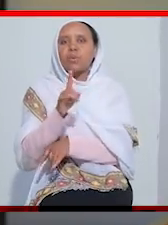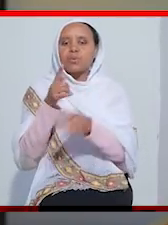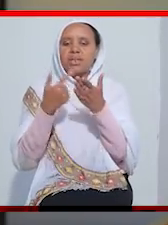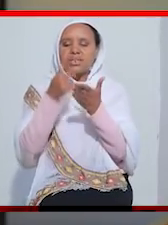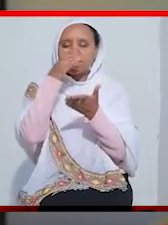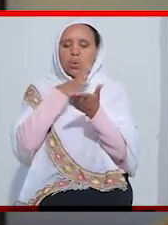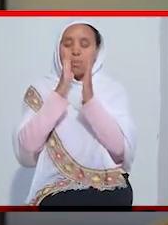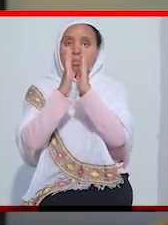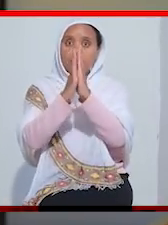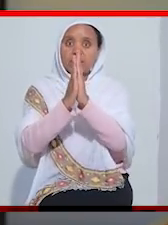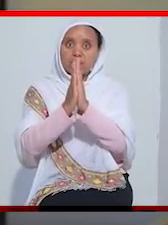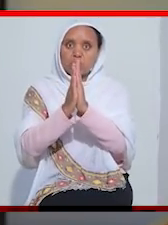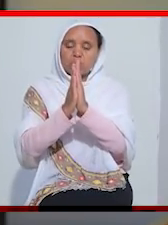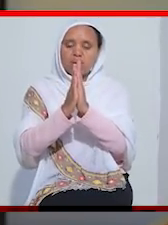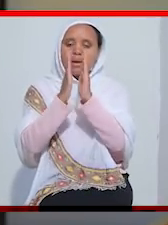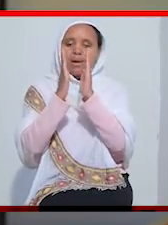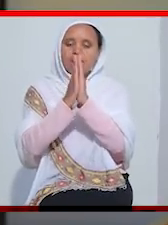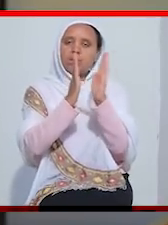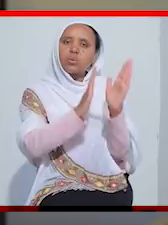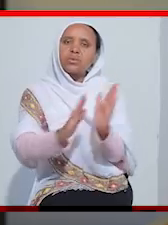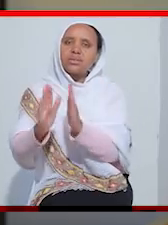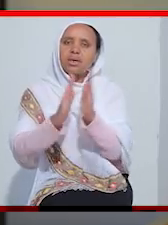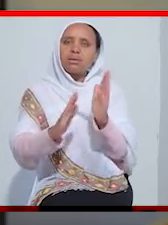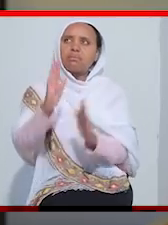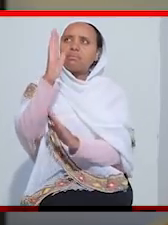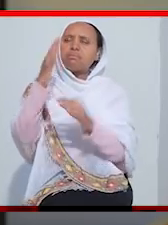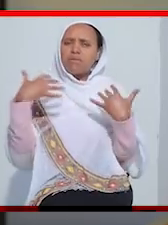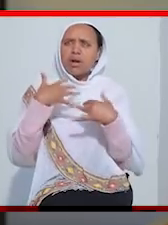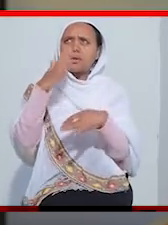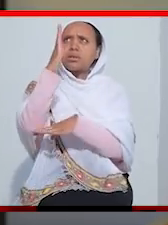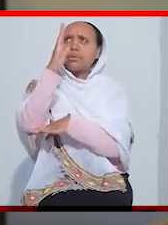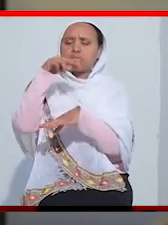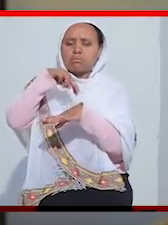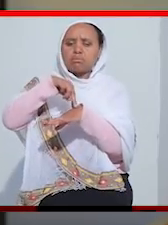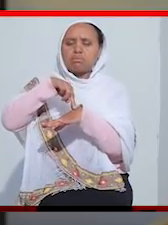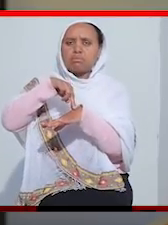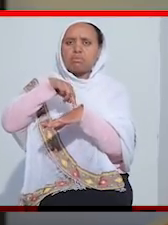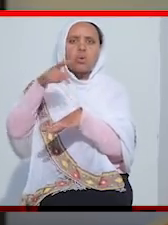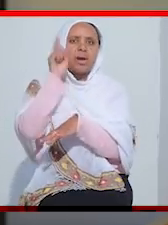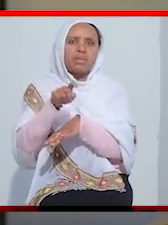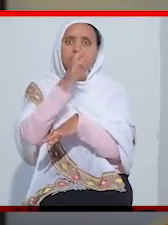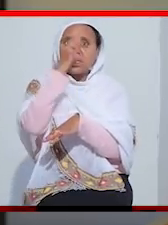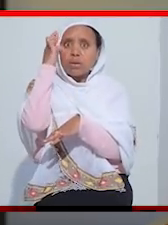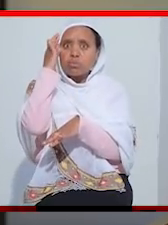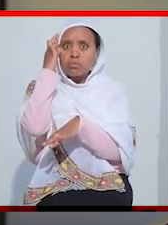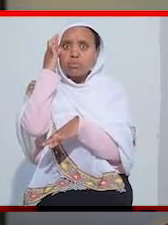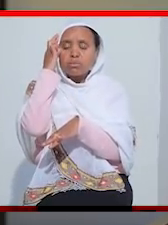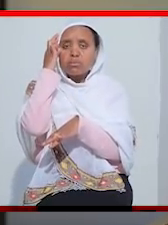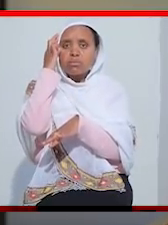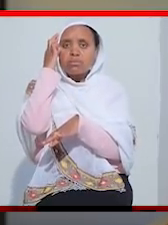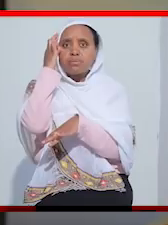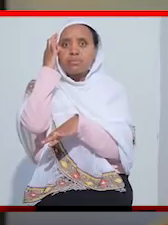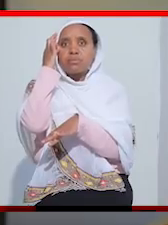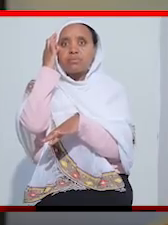ነው ይላል። ስለዚህ ሰው በጸሎት ለጸሎት ሲዘጋጅ በፈሪሃ እግዚአብሔር ነው የሚቆመው፣ በፈሪሃ እግዚአብሔር።